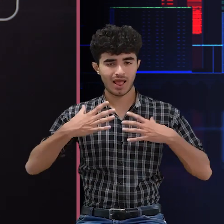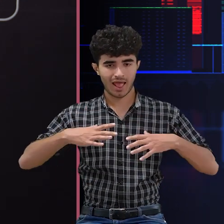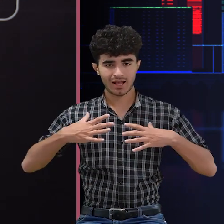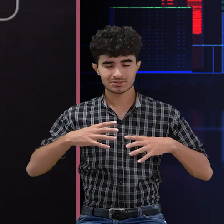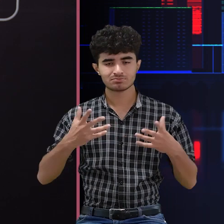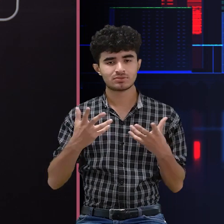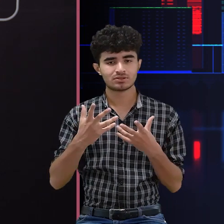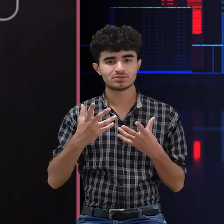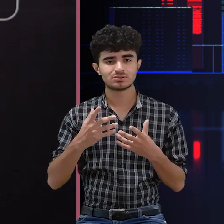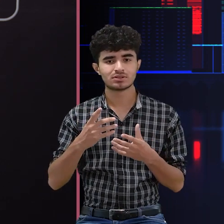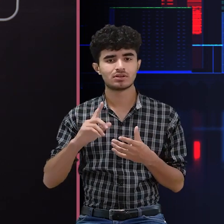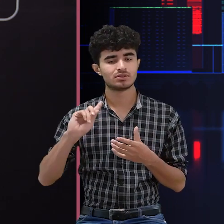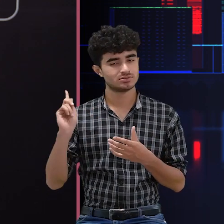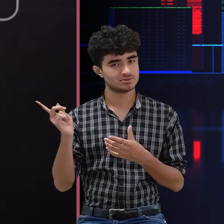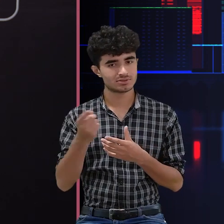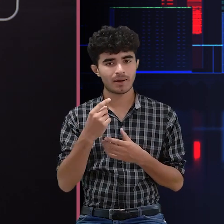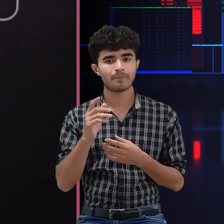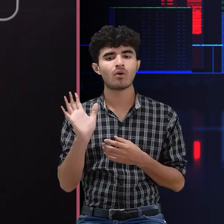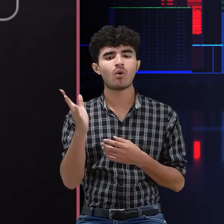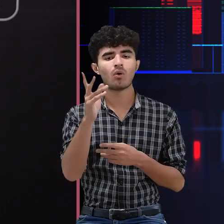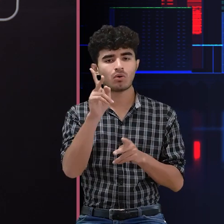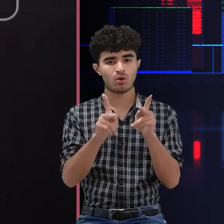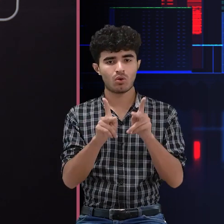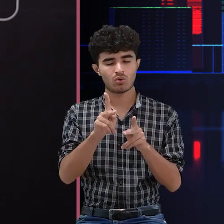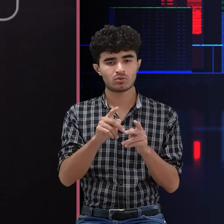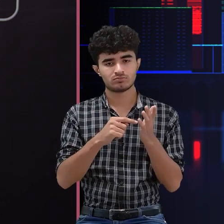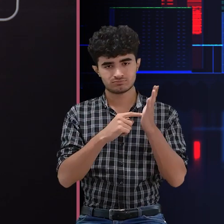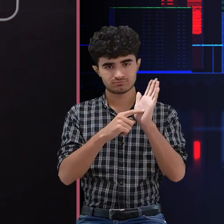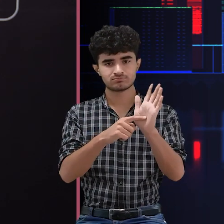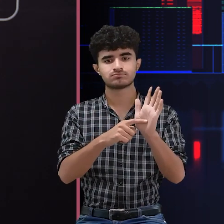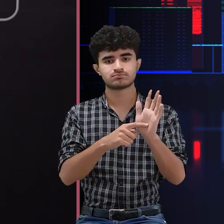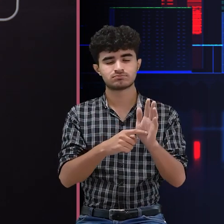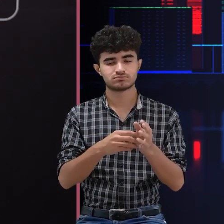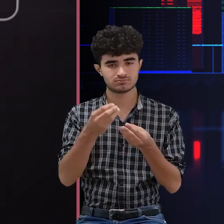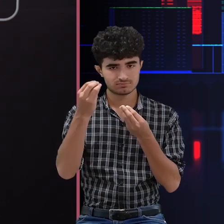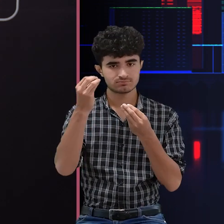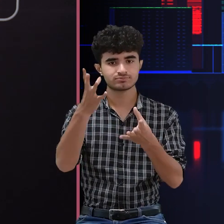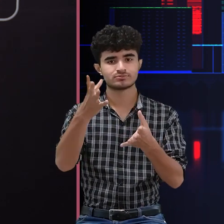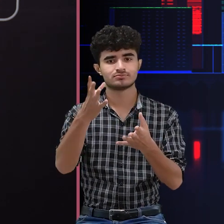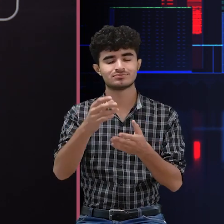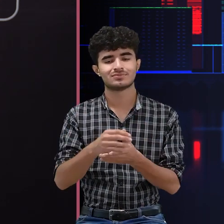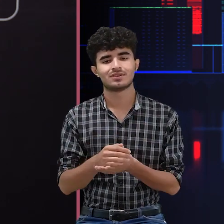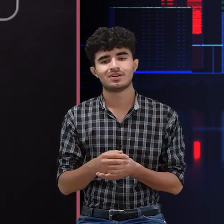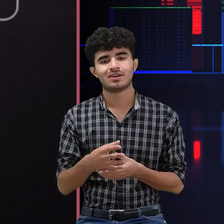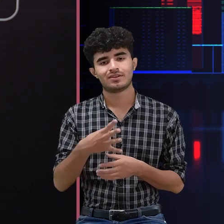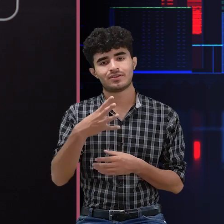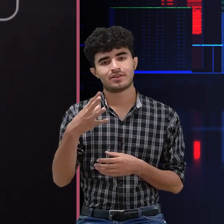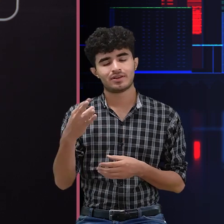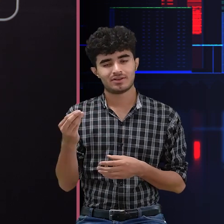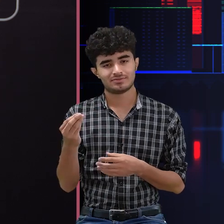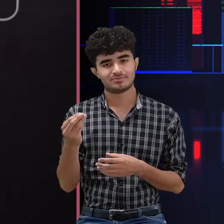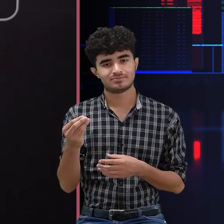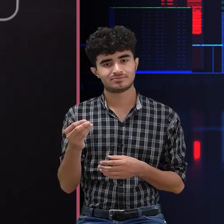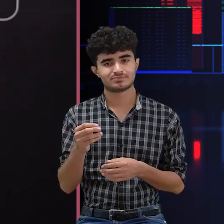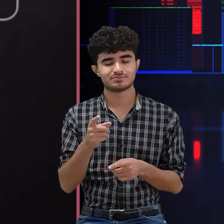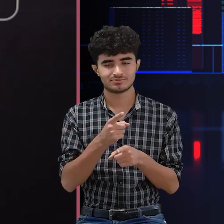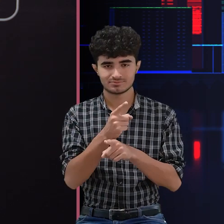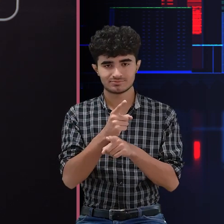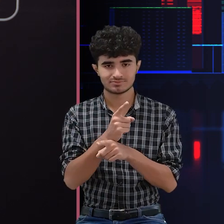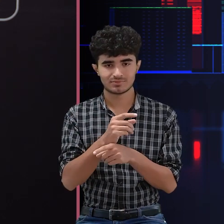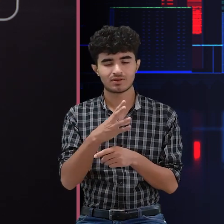سیکھا ہے وہ میں اوروں تک پہنچا سکوں یا شیئر کر سکوں، خاص طور